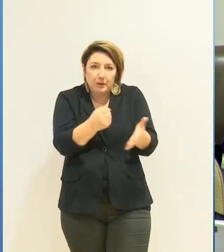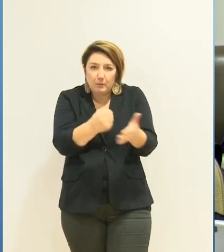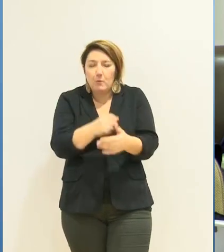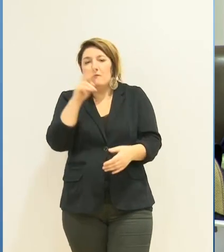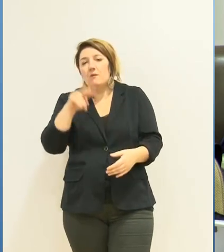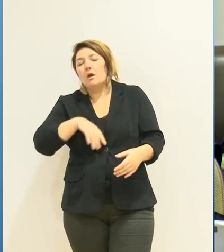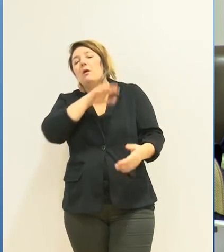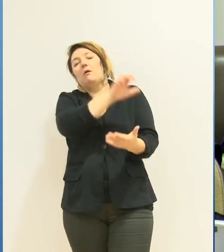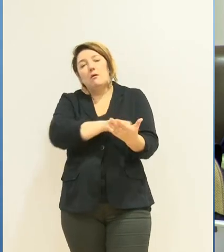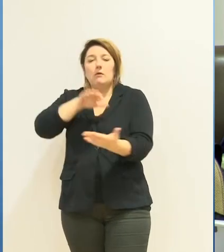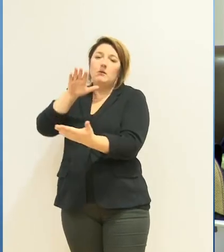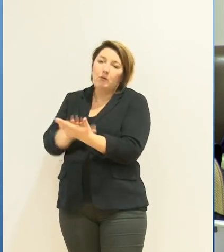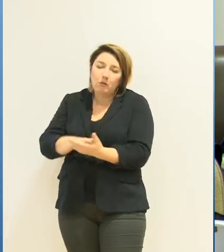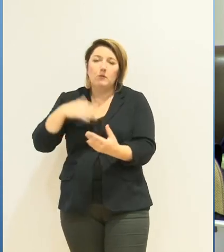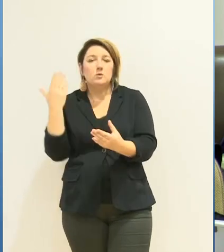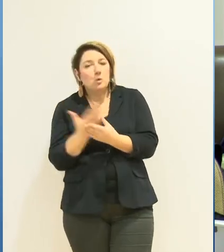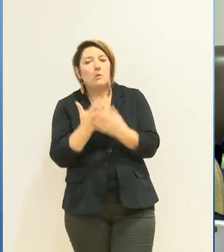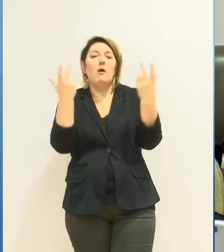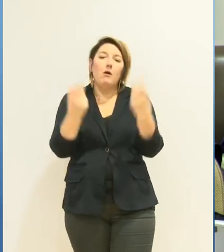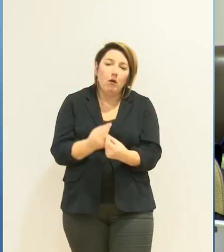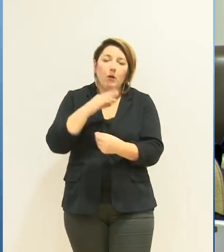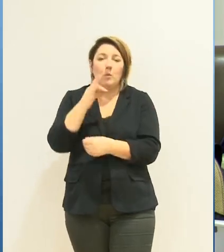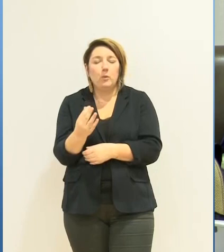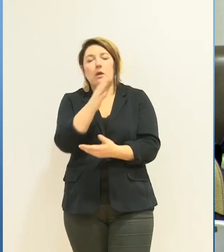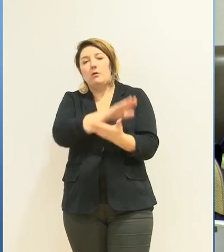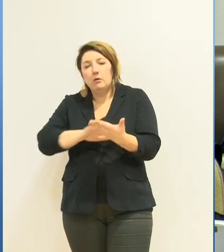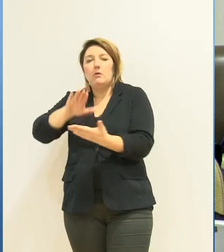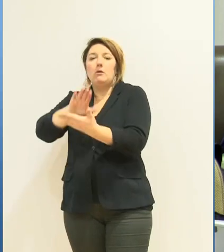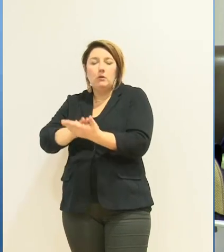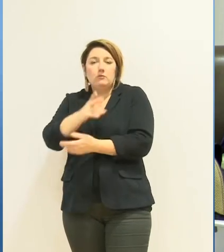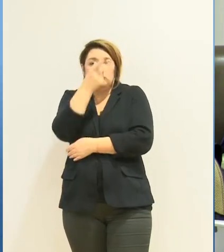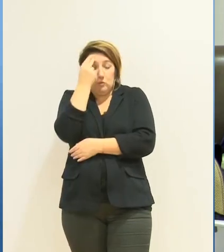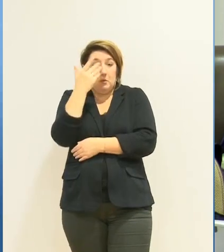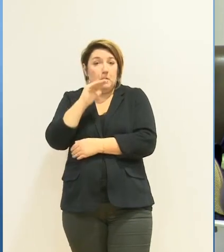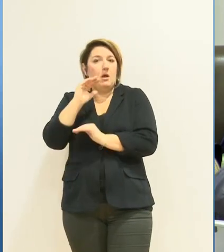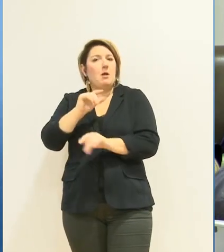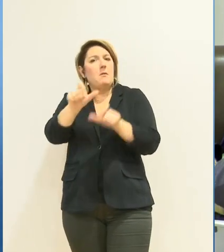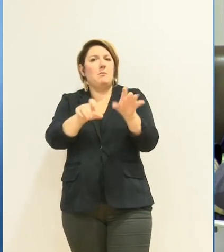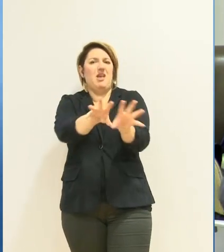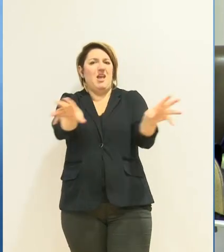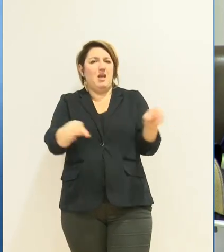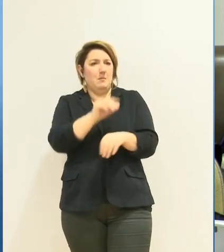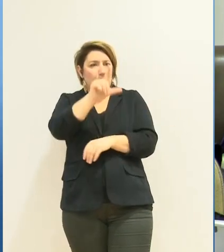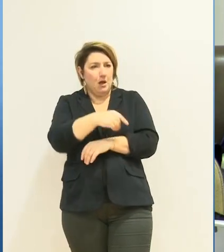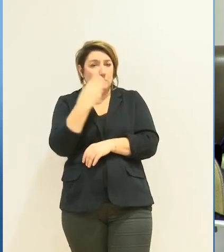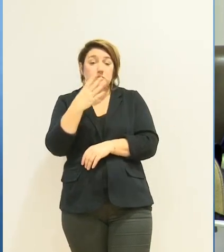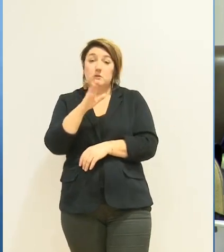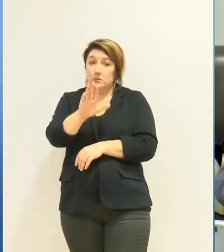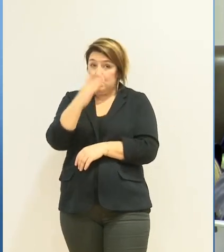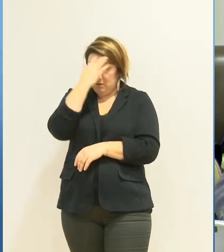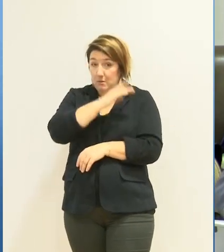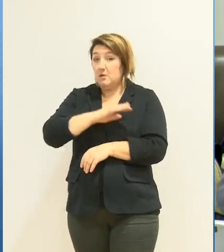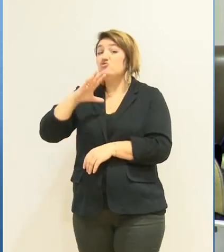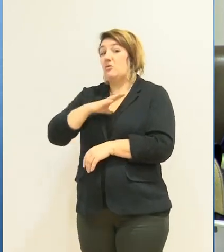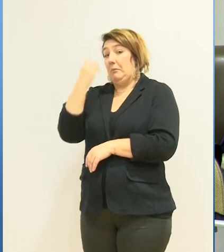on a fait des copier coller tout cela je comprends fort bien mais malgré tout il faut beaucoup de monde pour faire ça rassurez vous les meilleures galeries gens qui font pire la